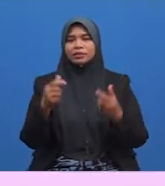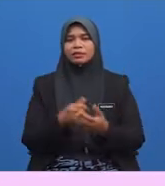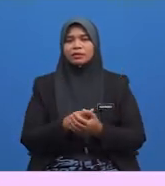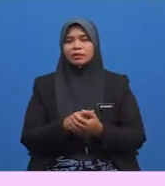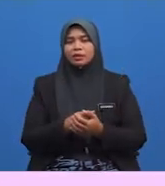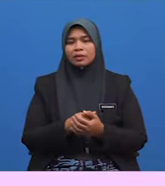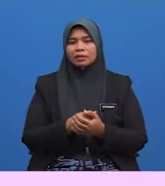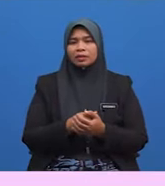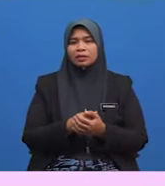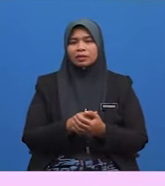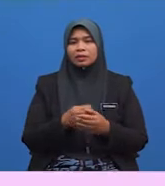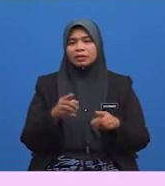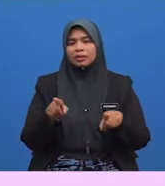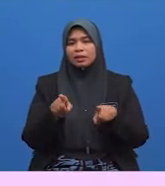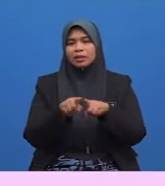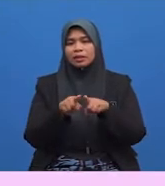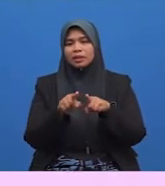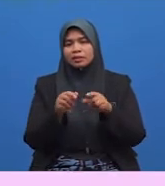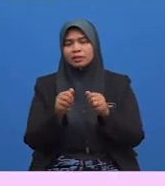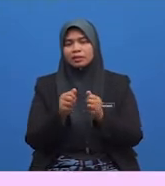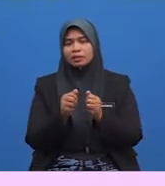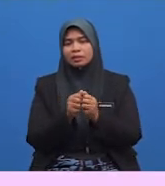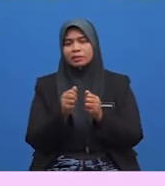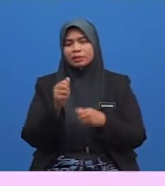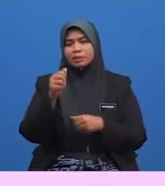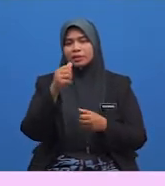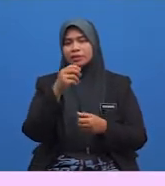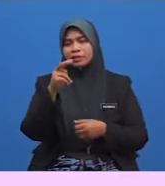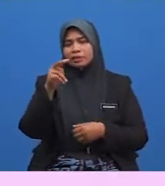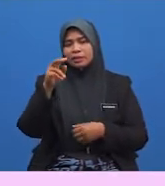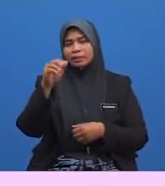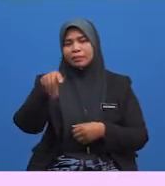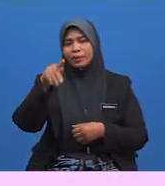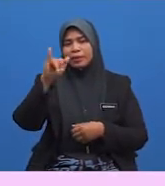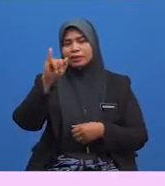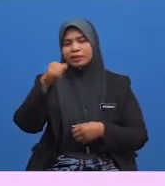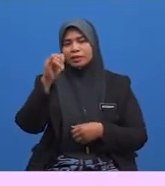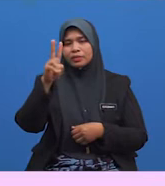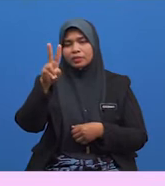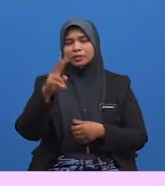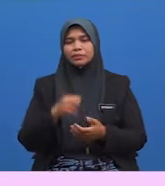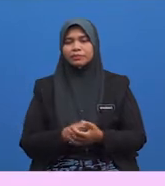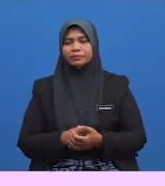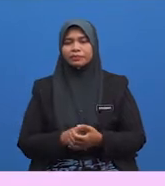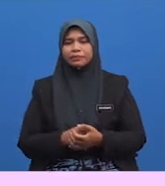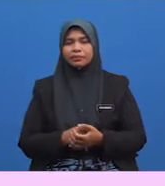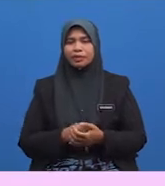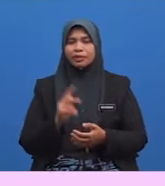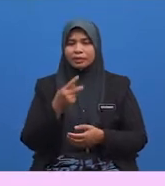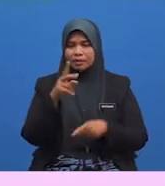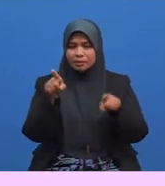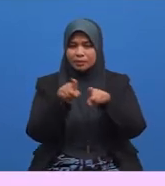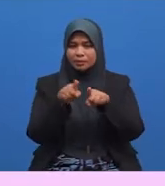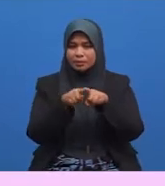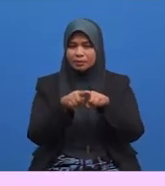kuasa 2 dan simbol sudut theta ke dalam nisbah tersebut. Marilah kita